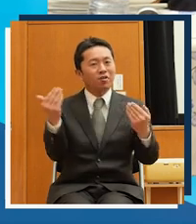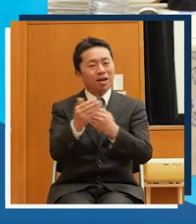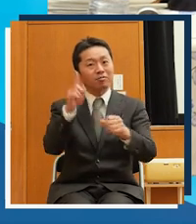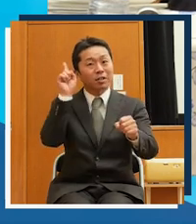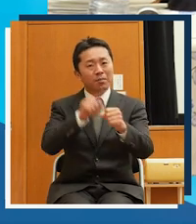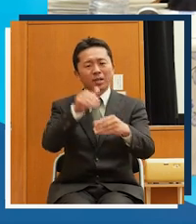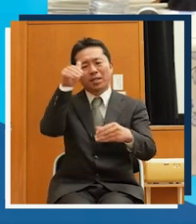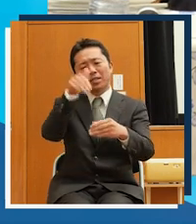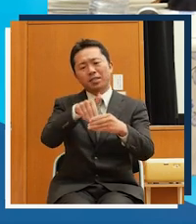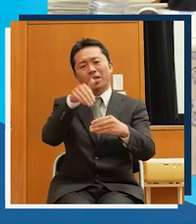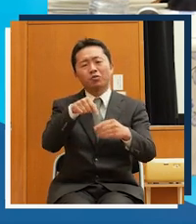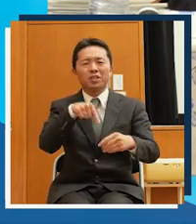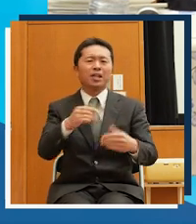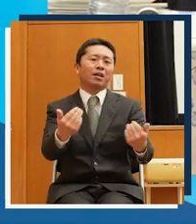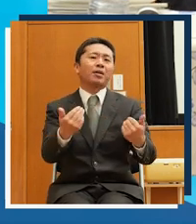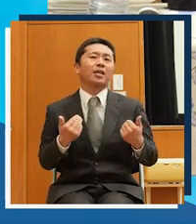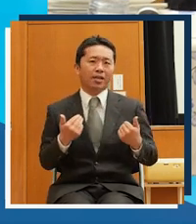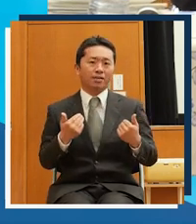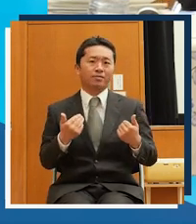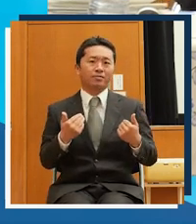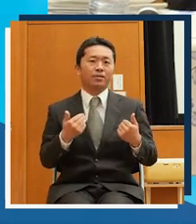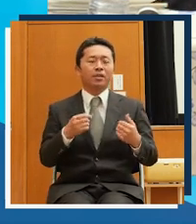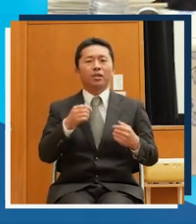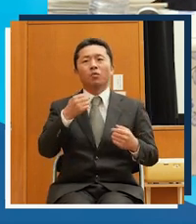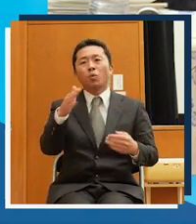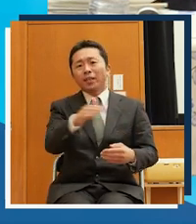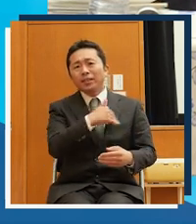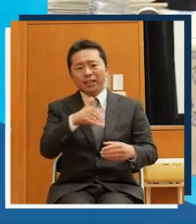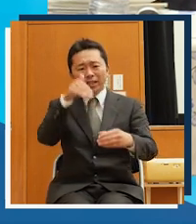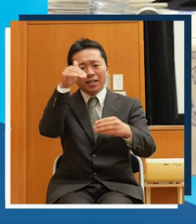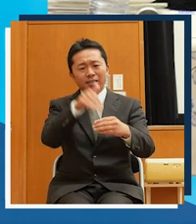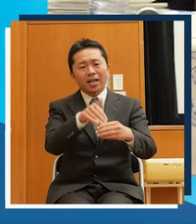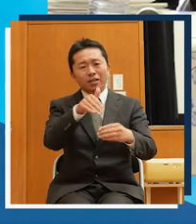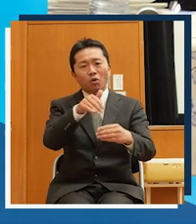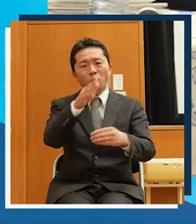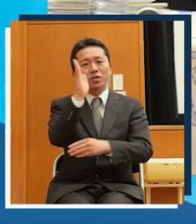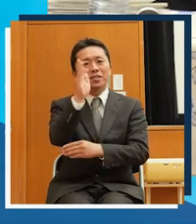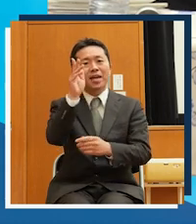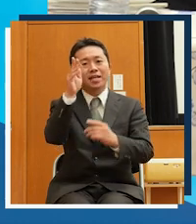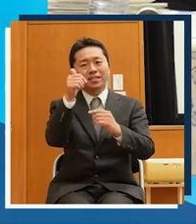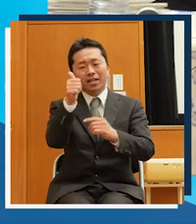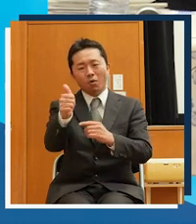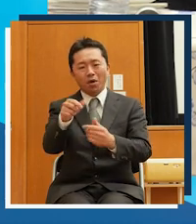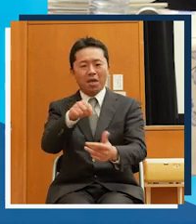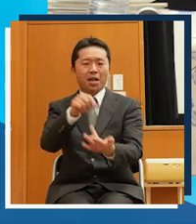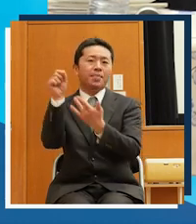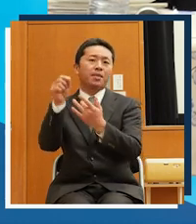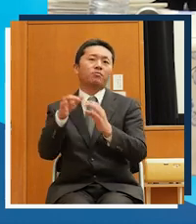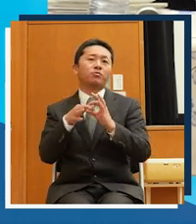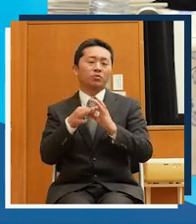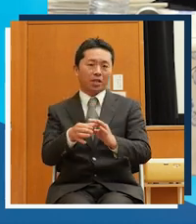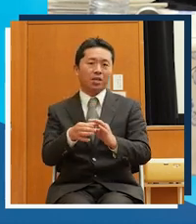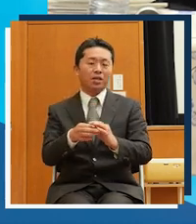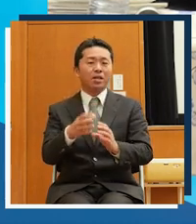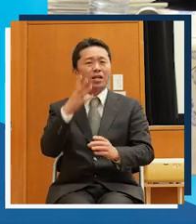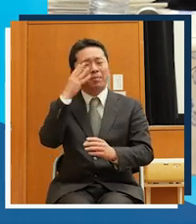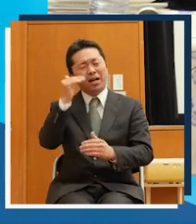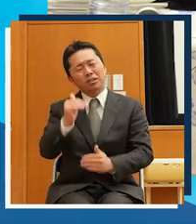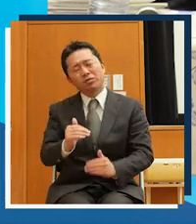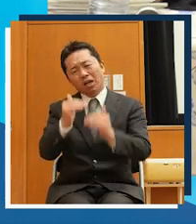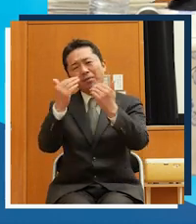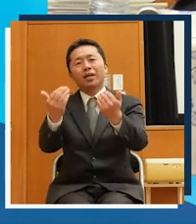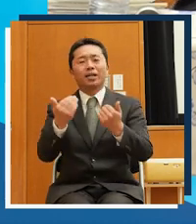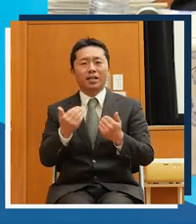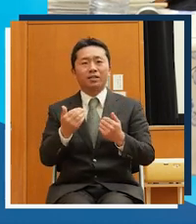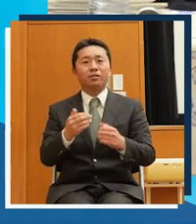ないやっぱ私たちがその選挙を選選挙で人を選んでしまってるのでこの関心を上げないといけないんですけどそのためにやっぱ私は私若い人